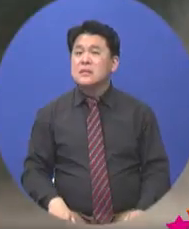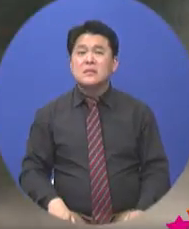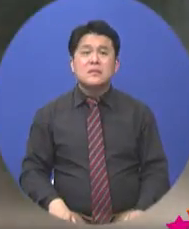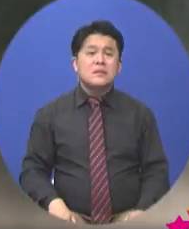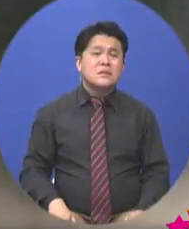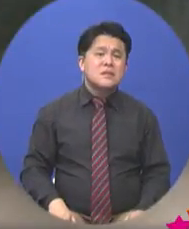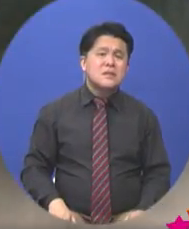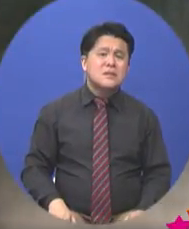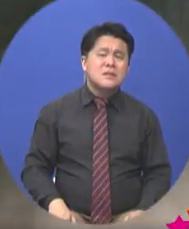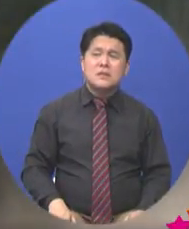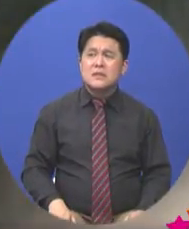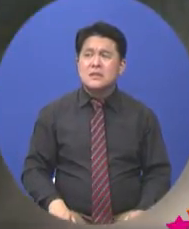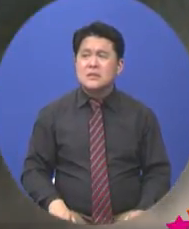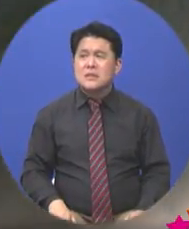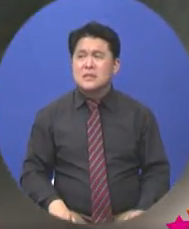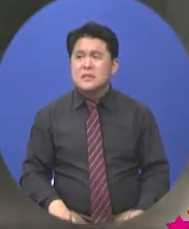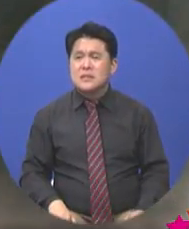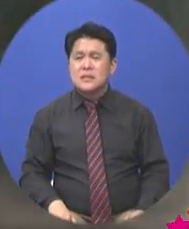어이하여